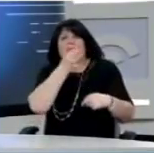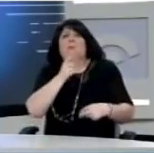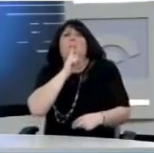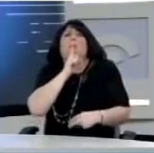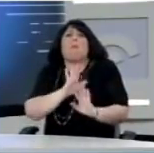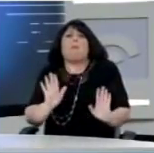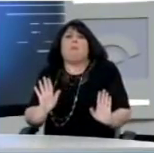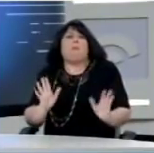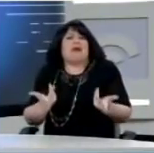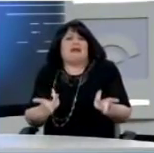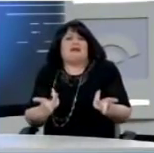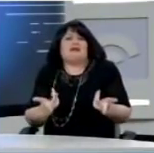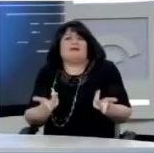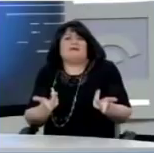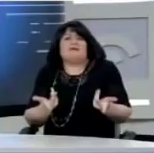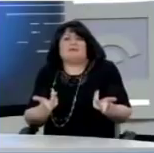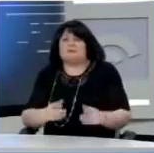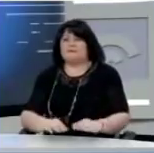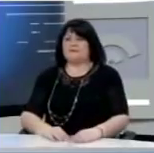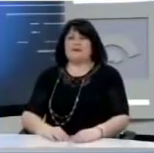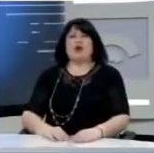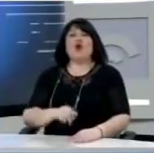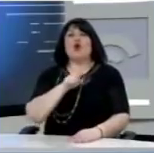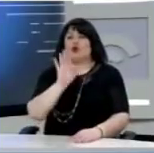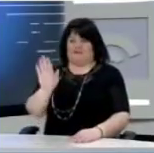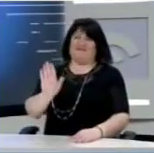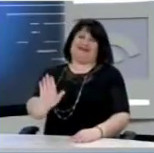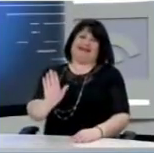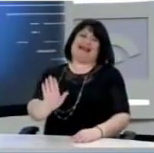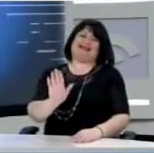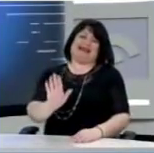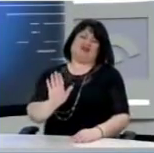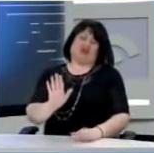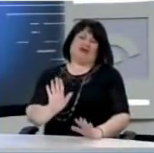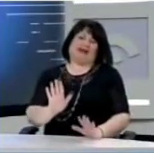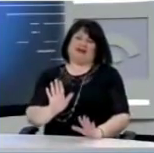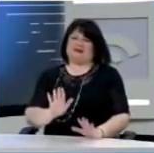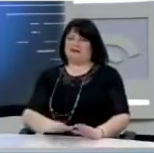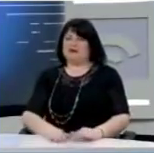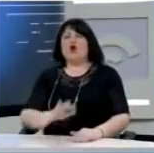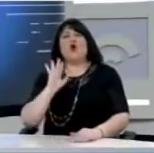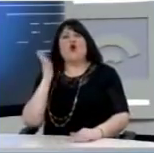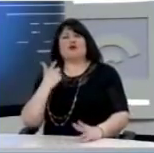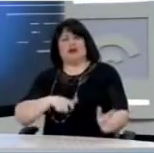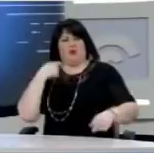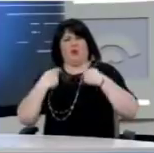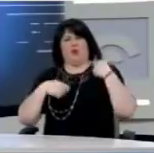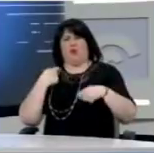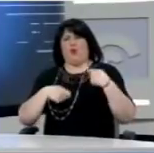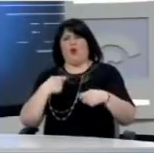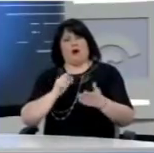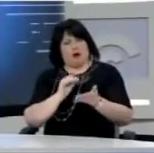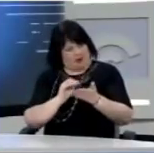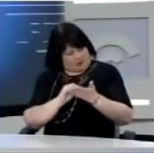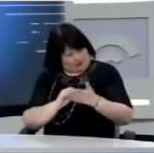τότε? Όταν αντιδρούσατε, εντάξει τώρα, εντάξει. Όταν αντιδρούσατε, έχω κι άλλα να